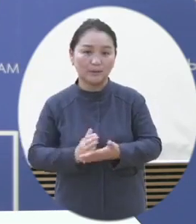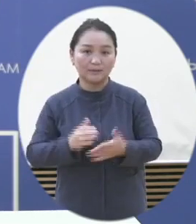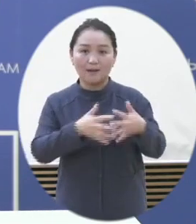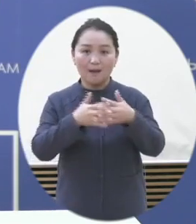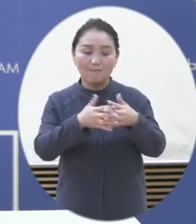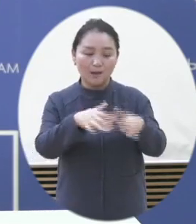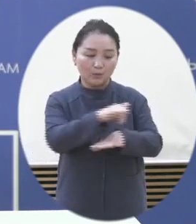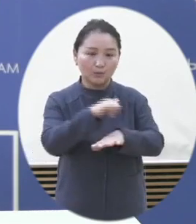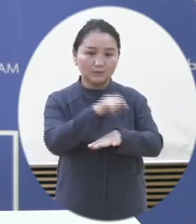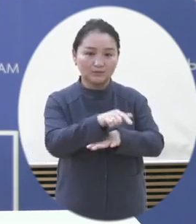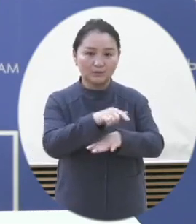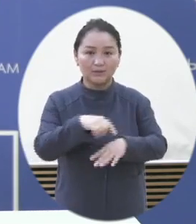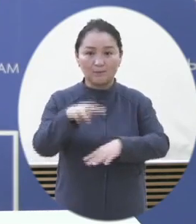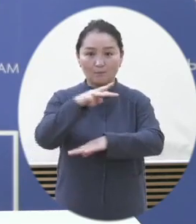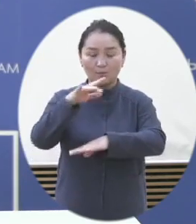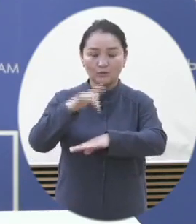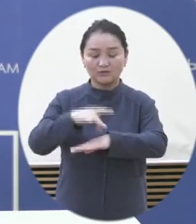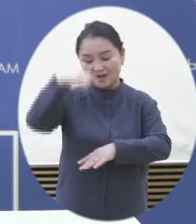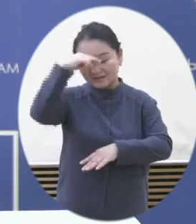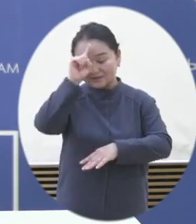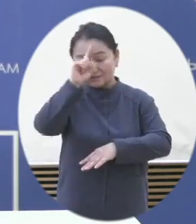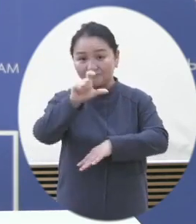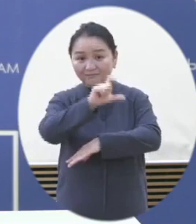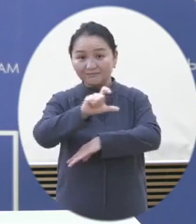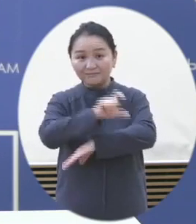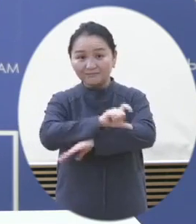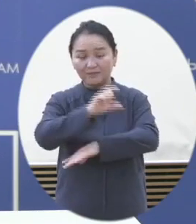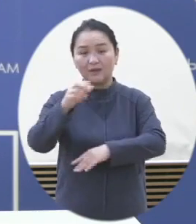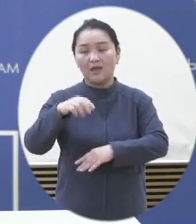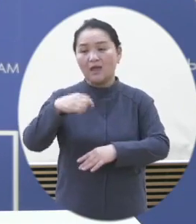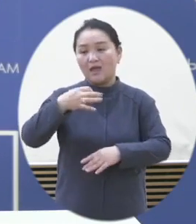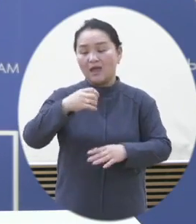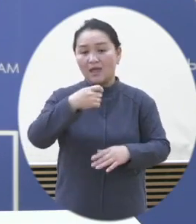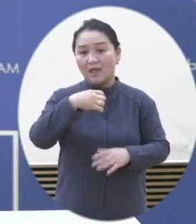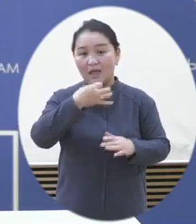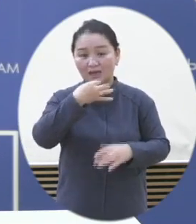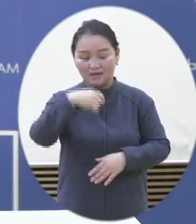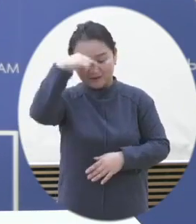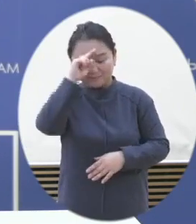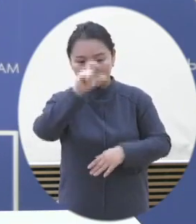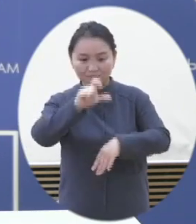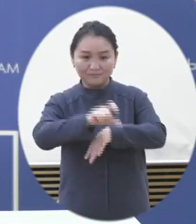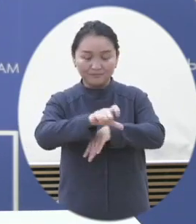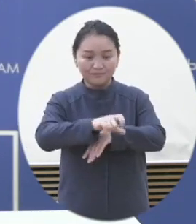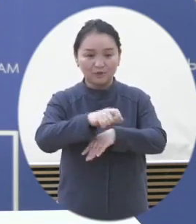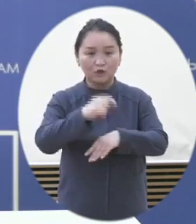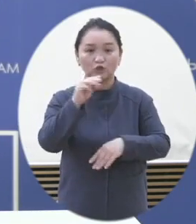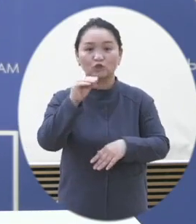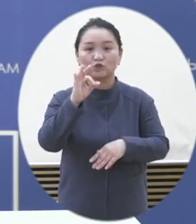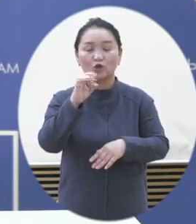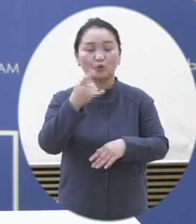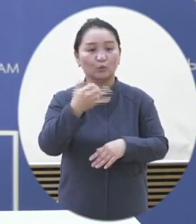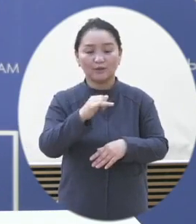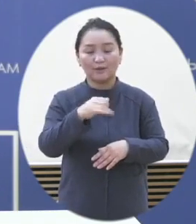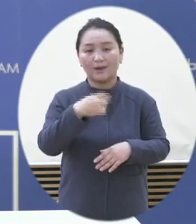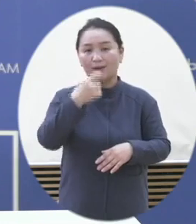улсын Пенсильвани мужийн ангаахын сургуулийн эрдэмтэд бол эмчийн жоргүй эмийн одоо сангуудад зарагддаг хамар болон ам зайлгчийг